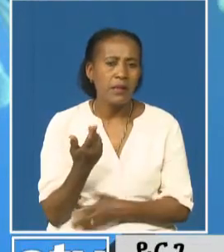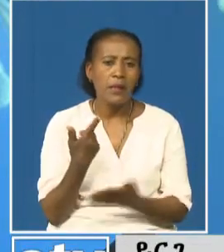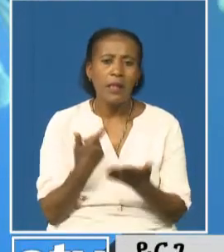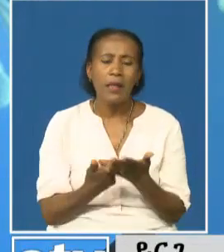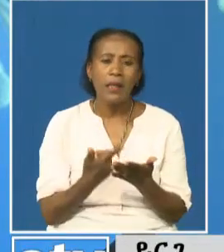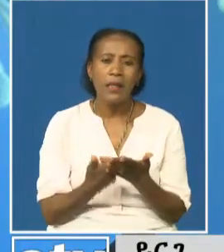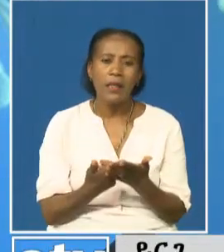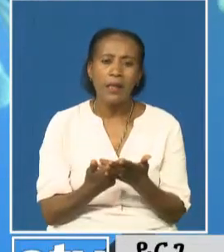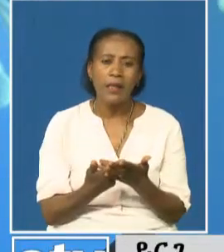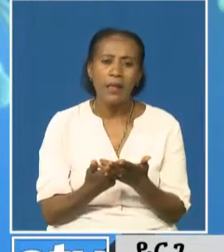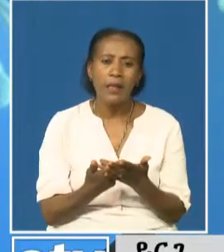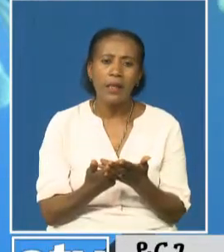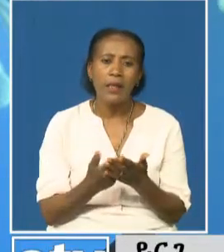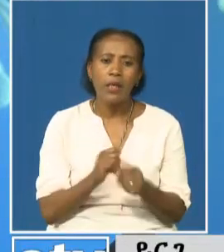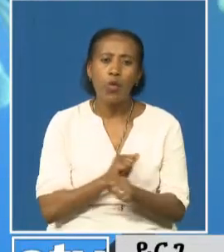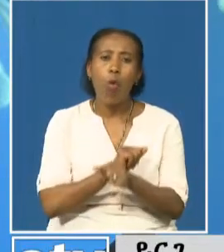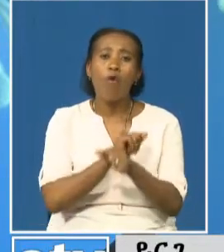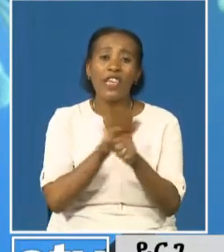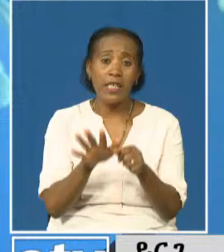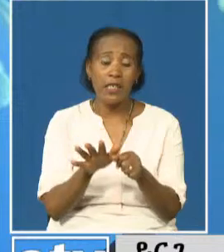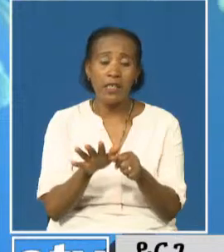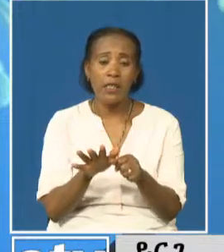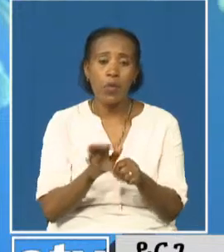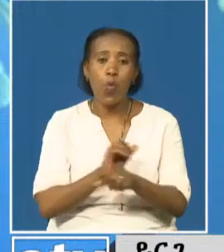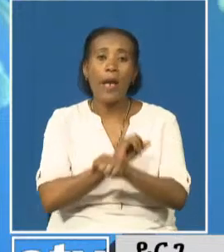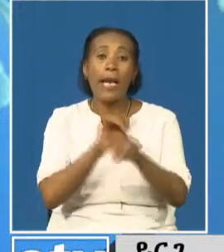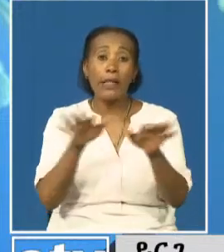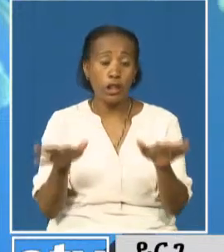ይሄ የኮቪድ ወረርሽኝ